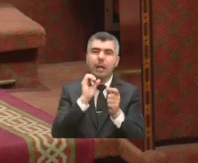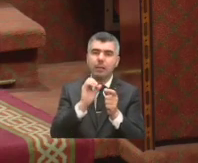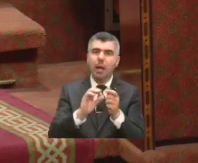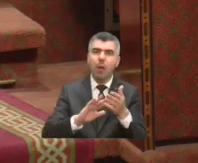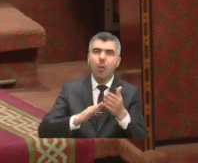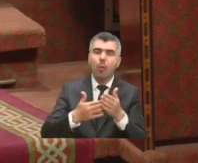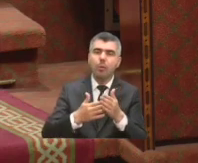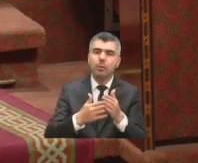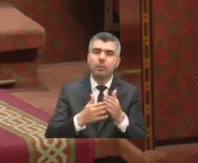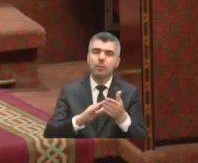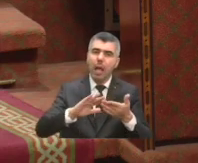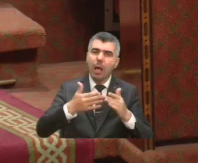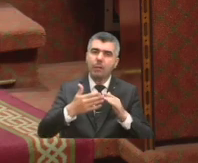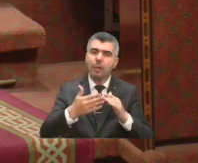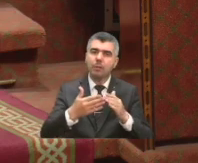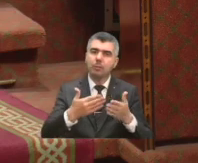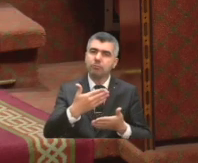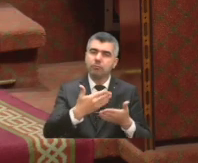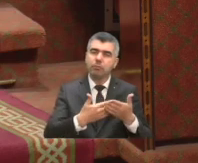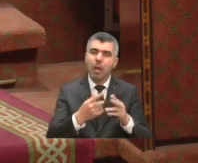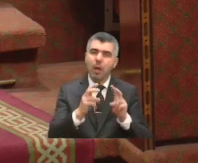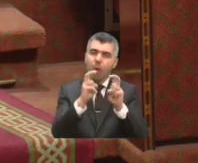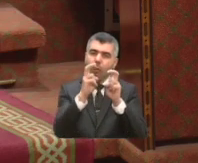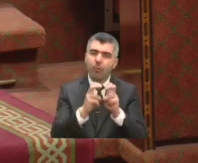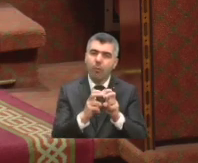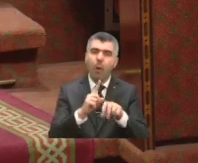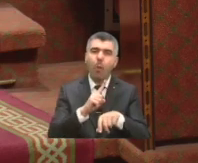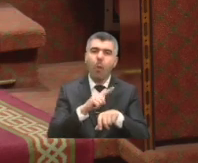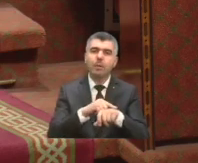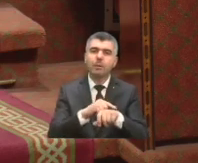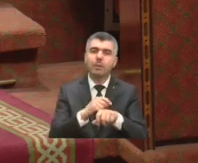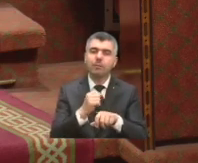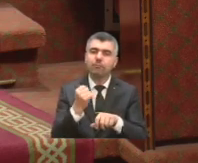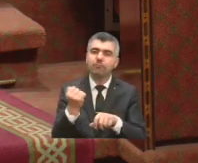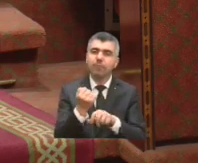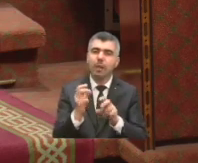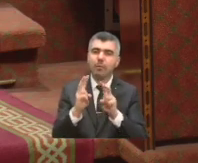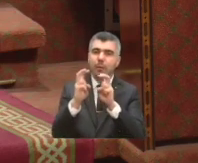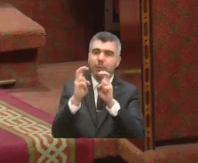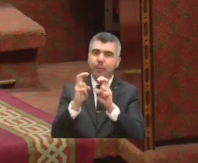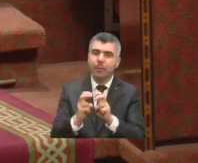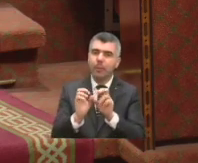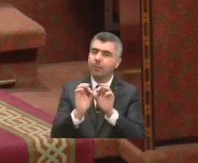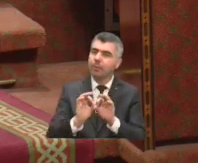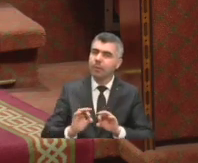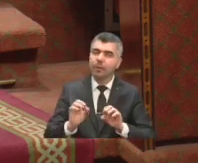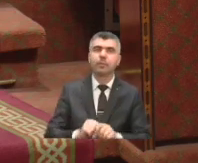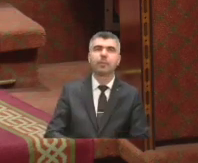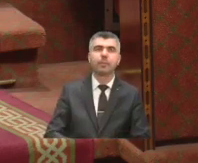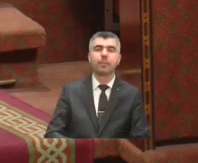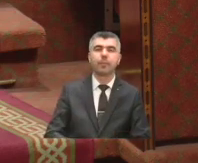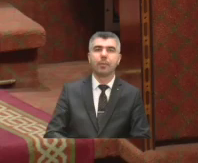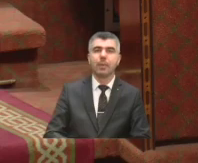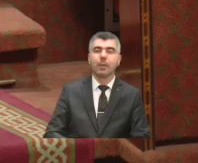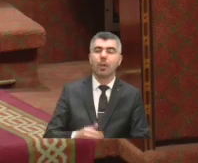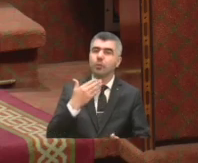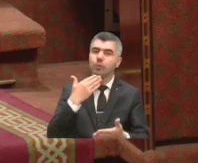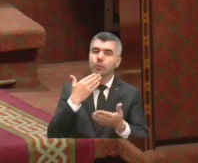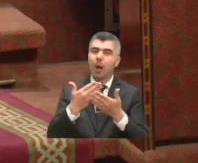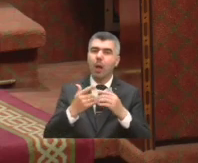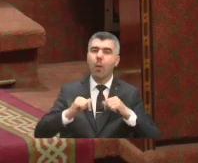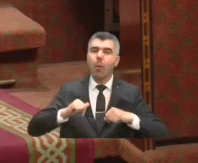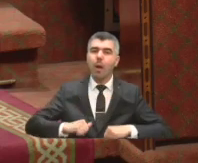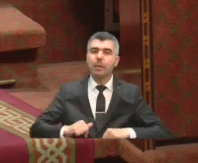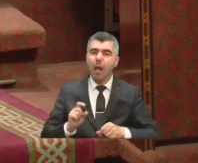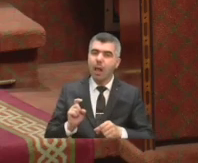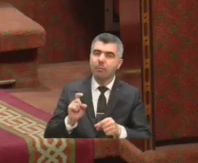كلها مرقمنة وقلصت آجال المعالجة بواحد الشكل كبير. وكنشكر من هذا المنبر الوزارات اللي منخرطة